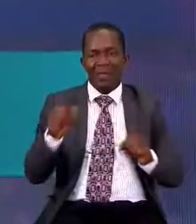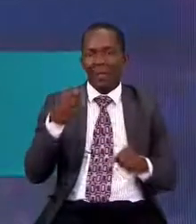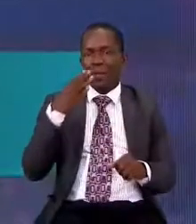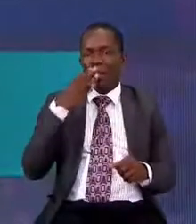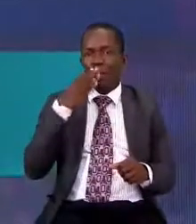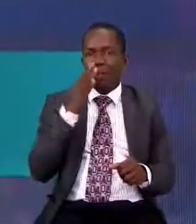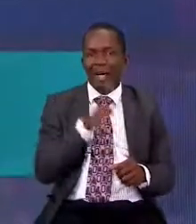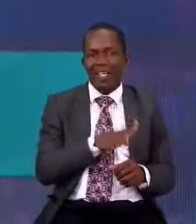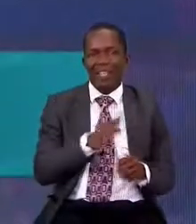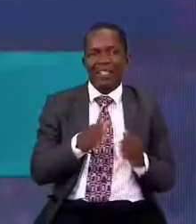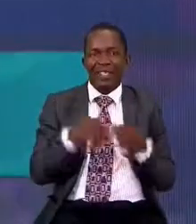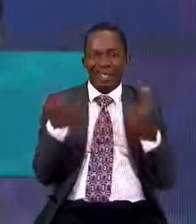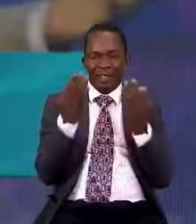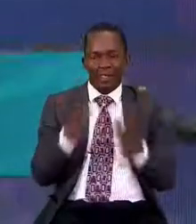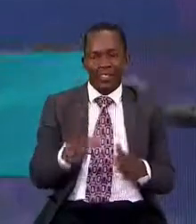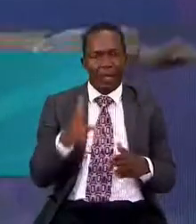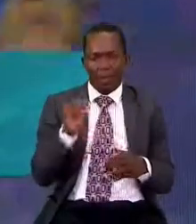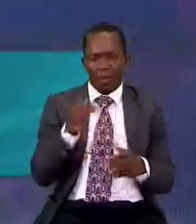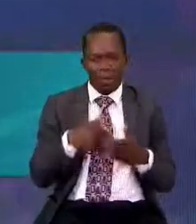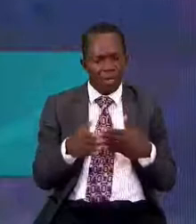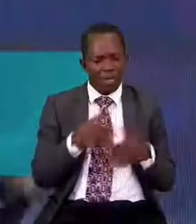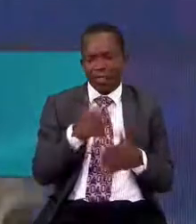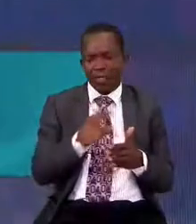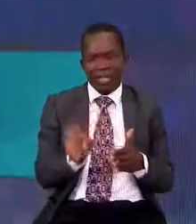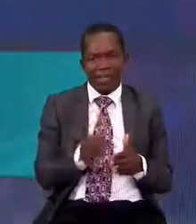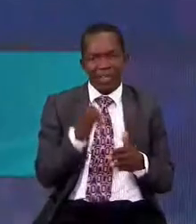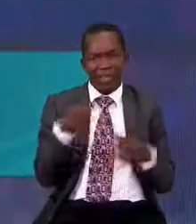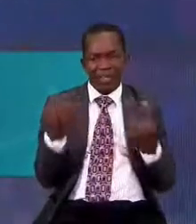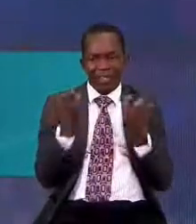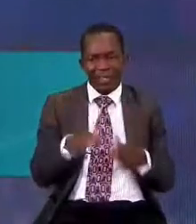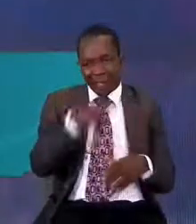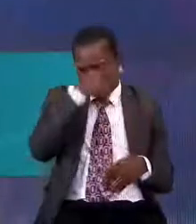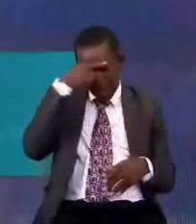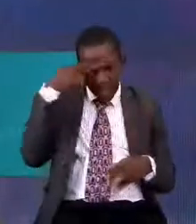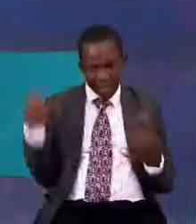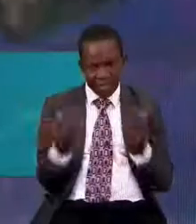soyez, le pécheur noir, jaune, rouge, un grand